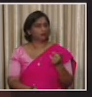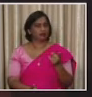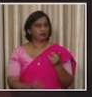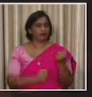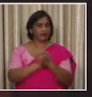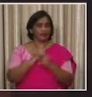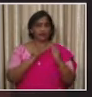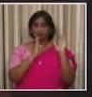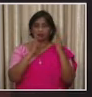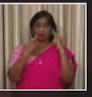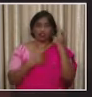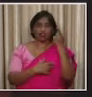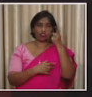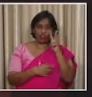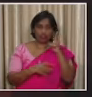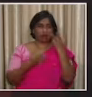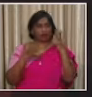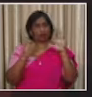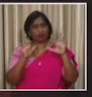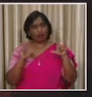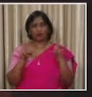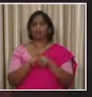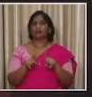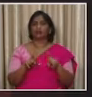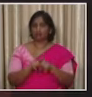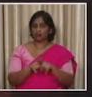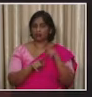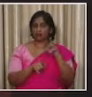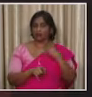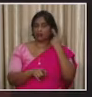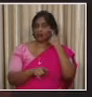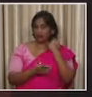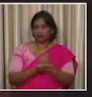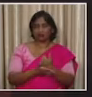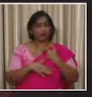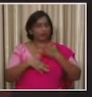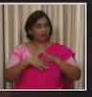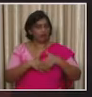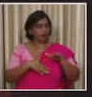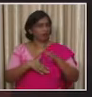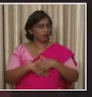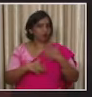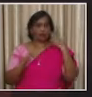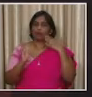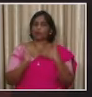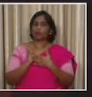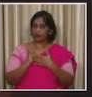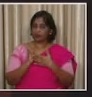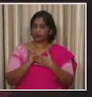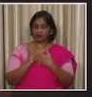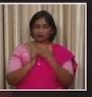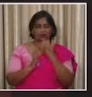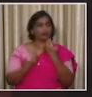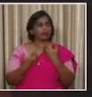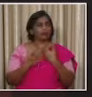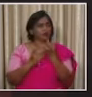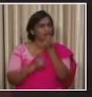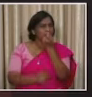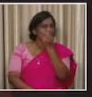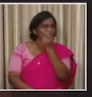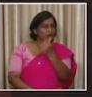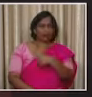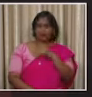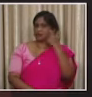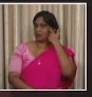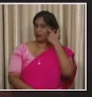කන්න 10ක් 12ක් පමණ ඒ විඳපු සෝචනීය තත්ත්වය ගැන අබමල් රේණුවක්වත්